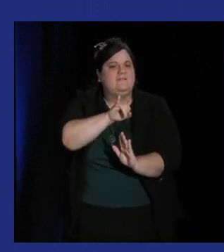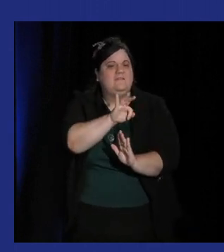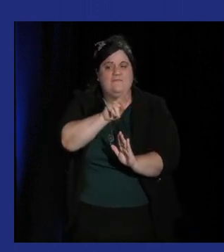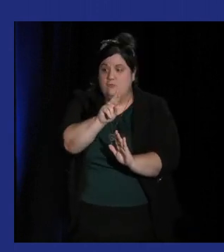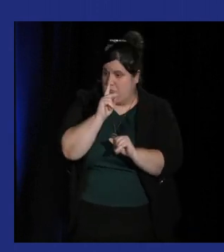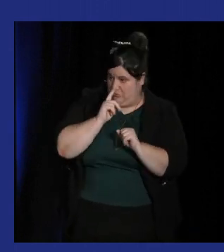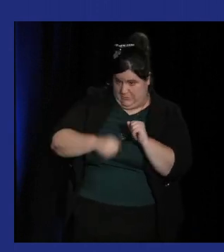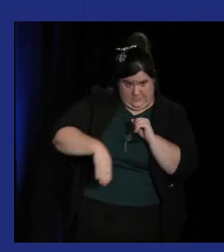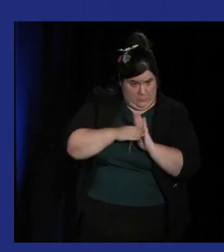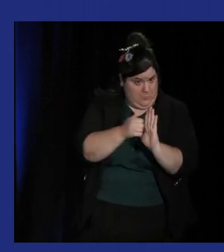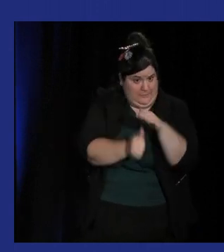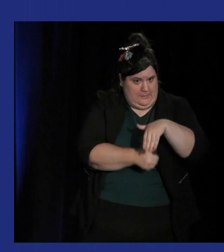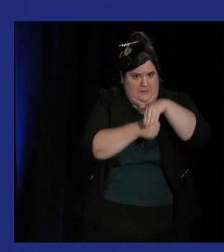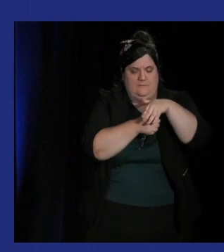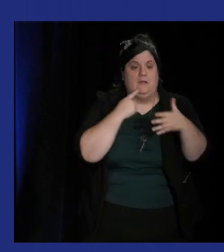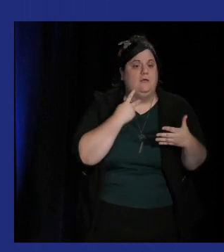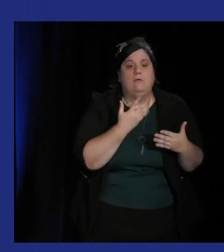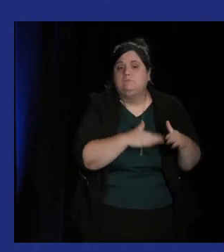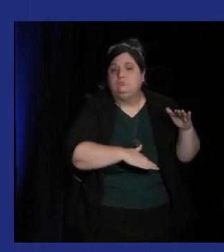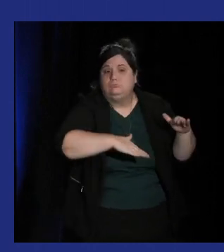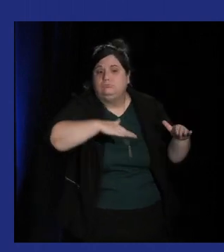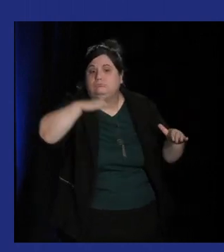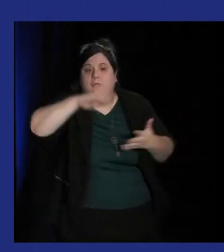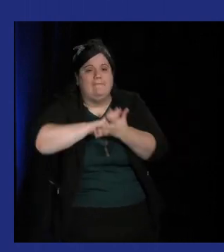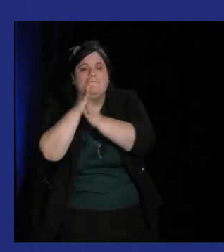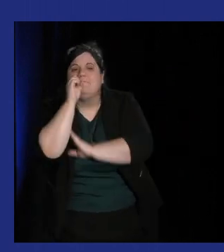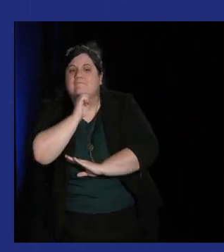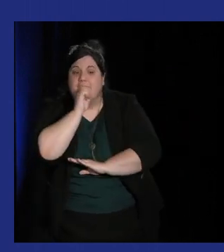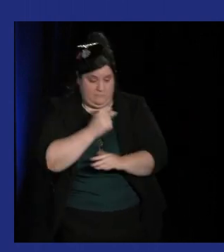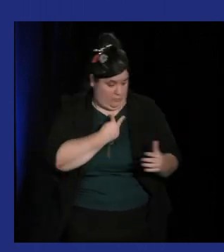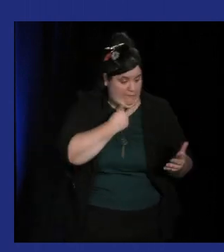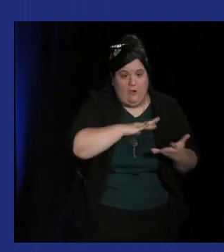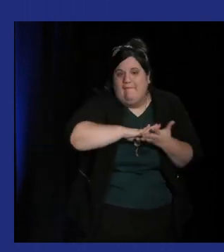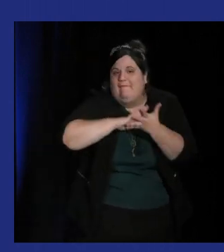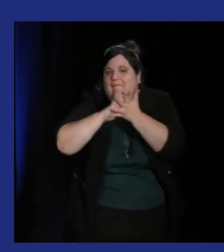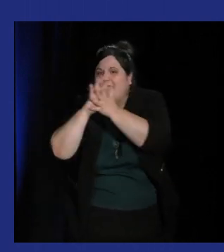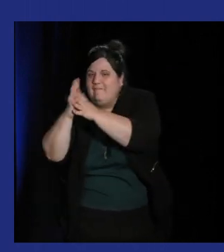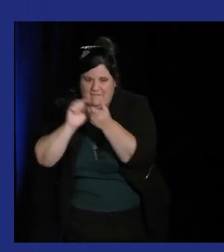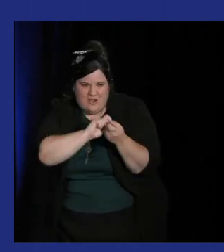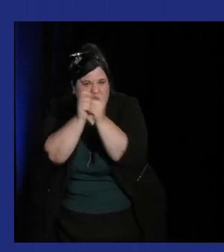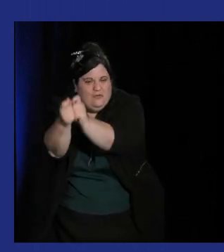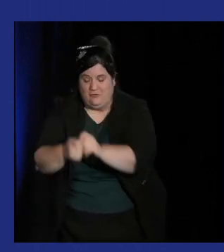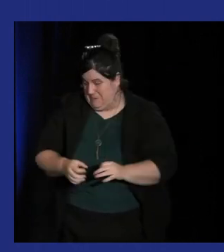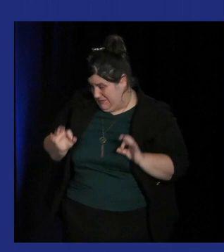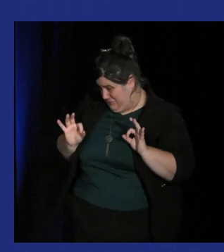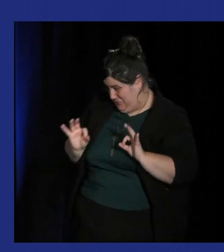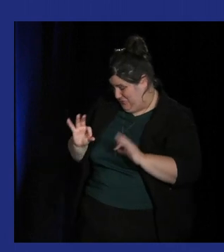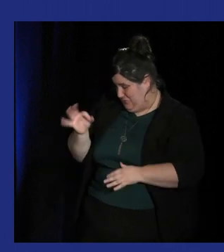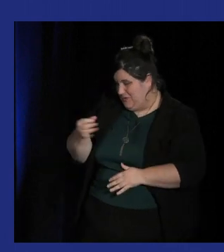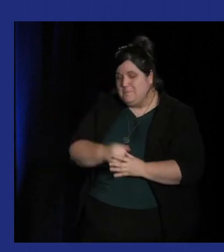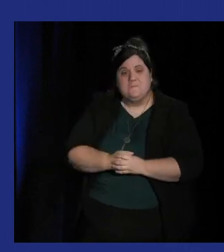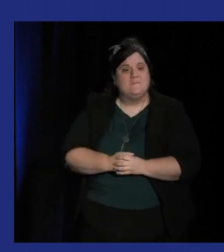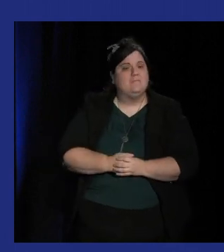a une incidence sur la façon dont on travaille la voix en fait on a utilisé le le